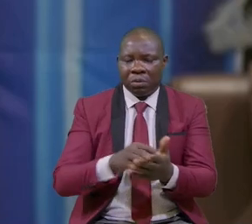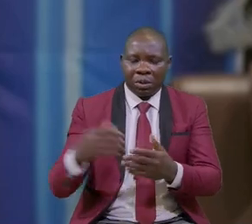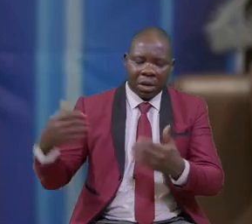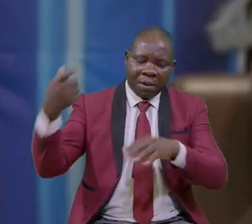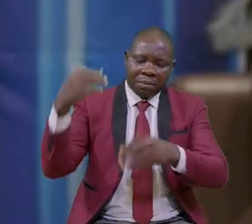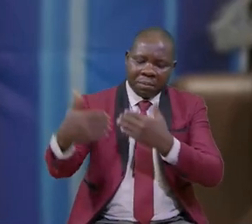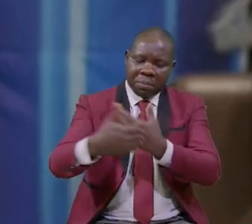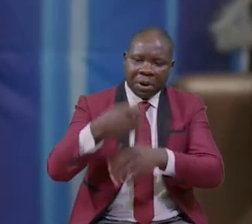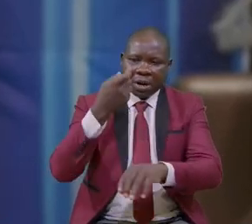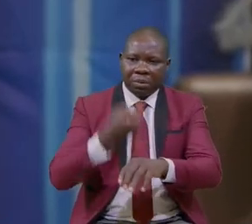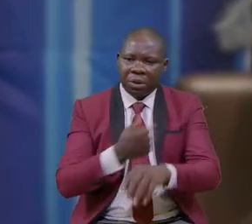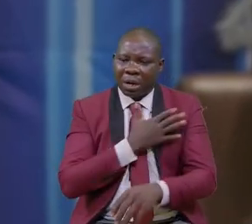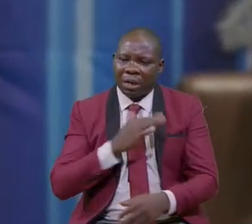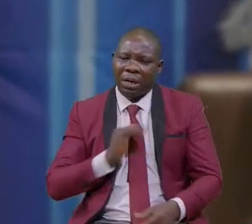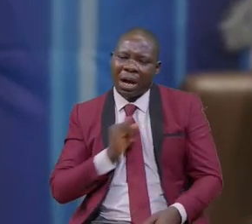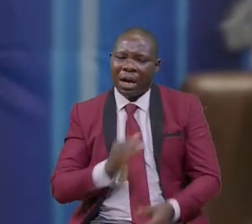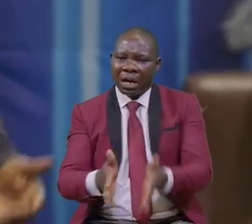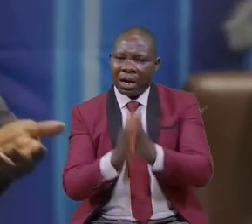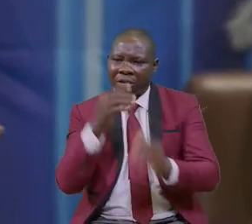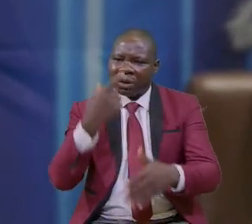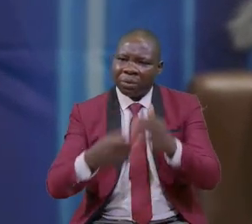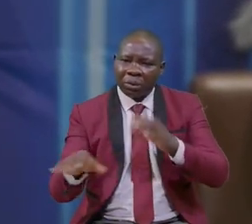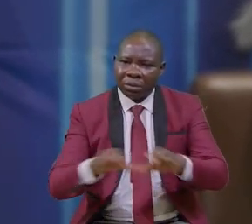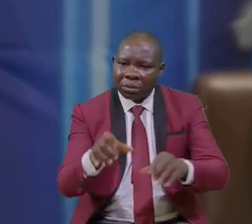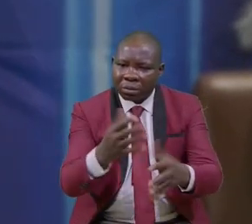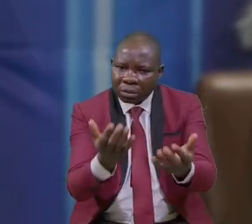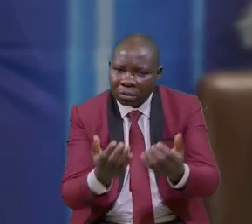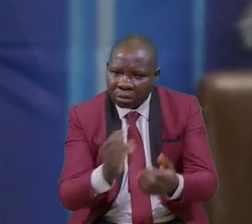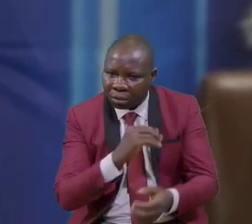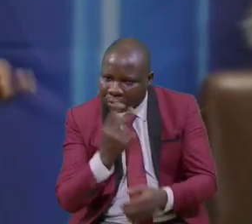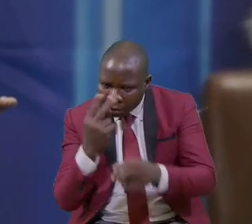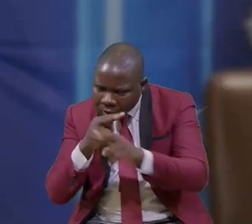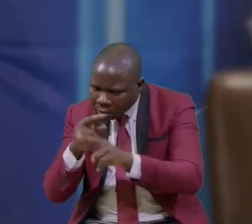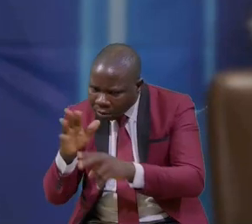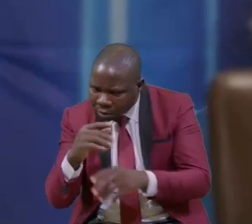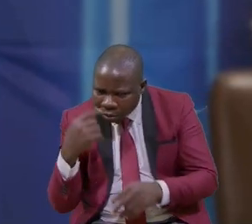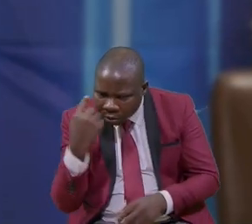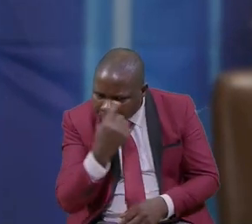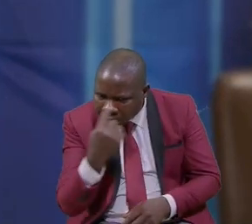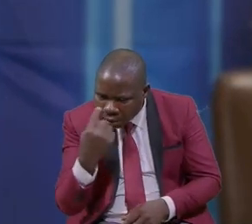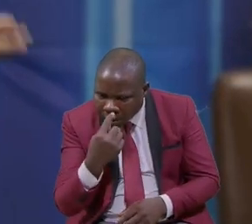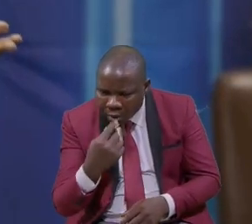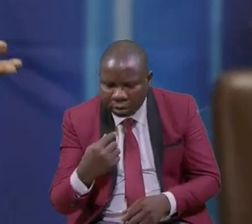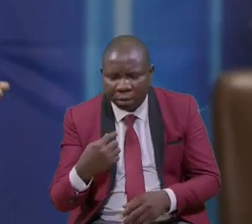et je dis, qu'est-ce que tu es venu faire? Et je vois même ton regard, je suis venu pour le châtiment.